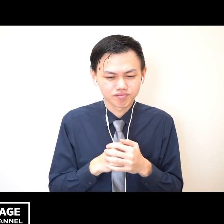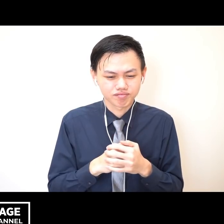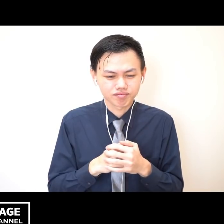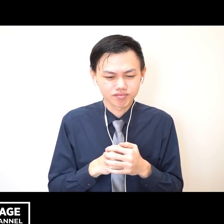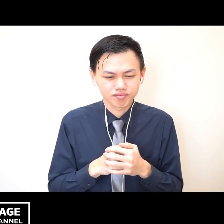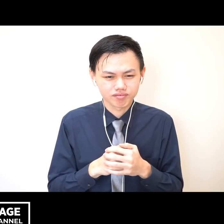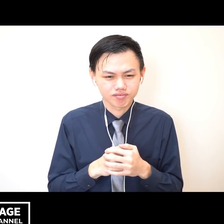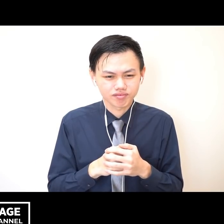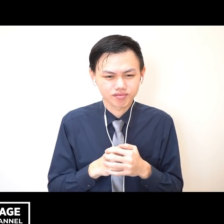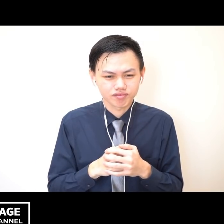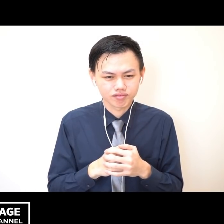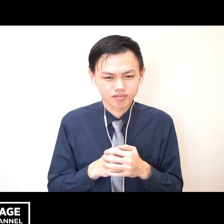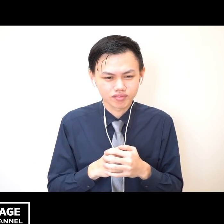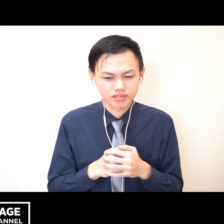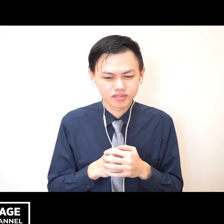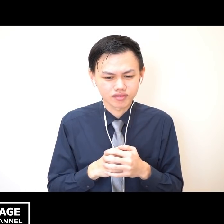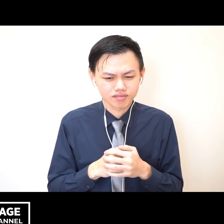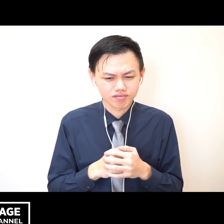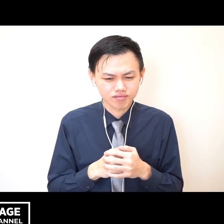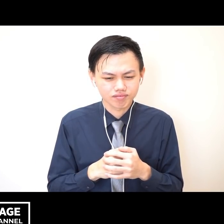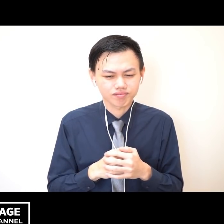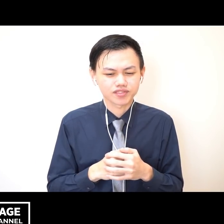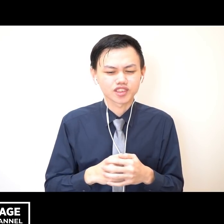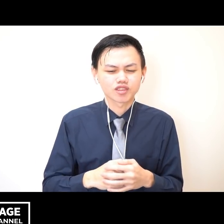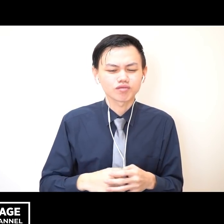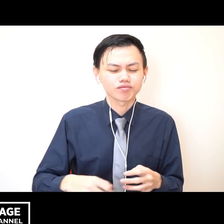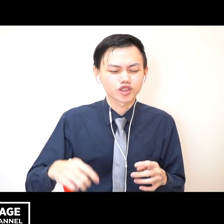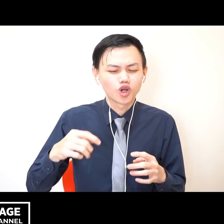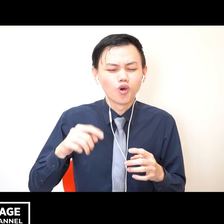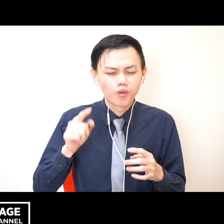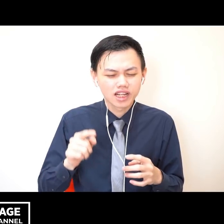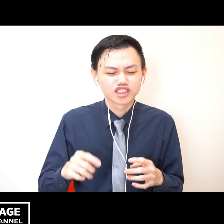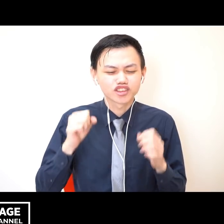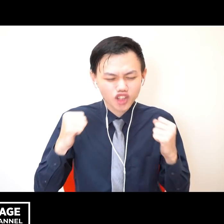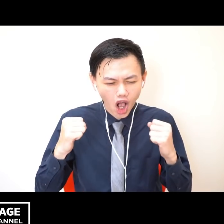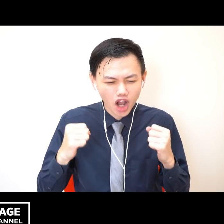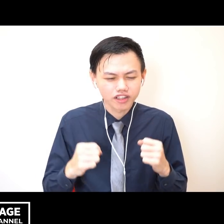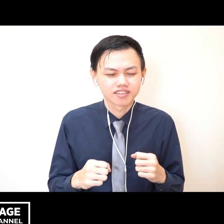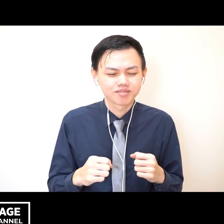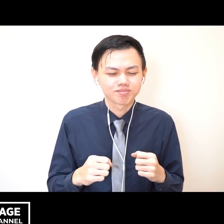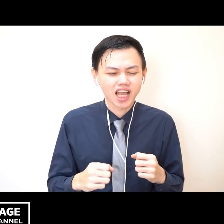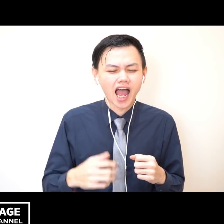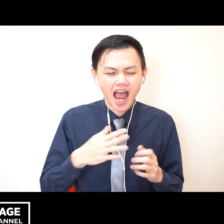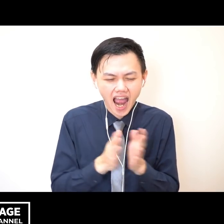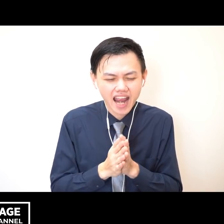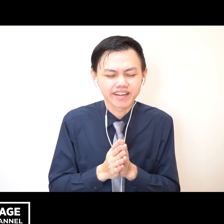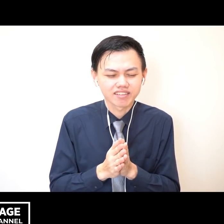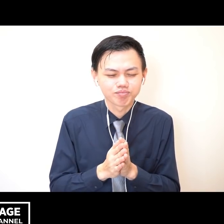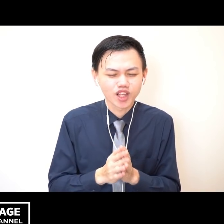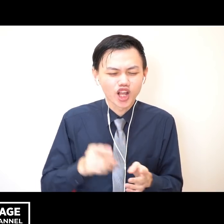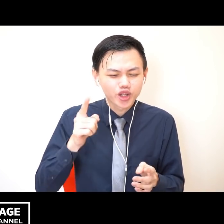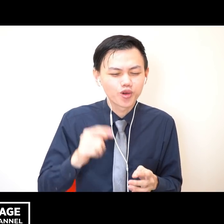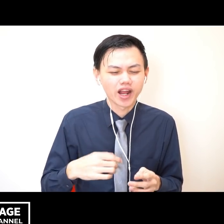strong and able in the faith need to step in and lend a hand to those who falter, and